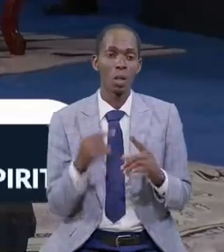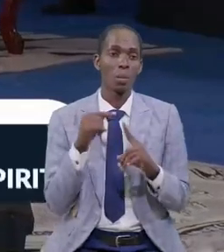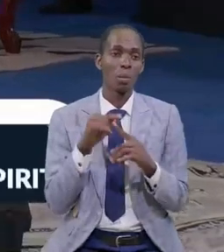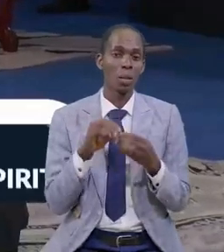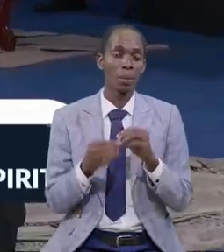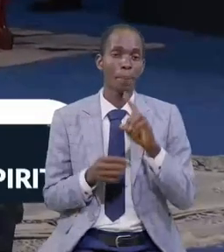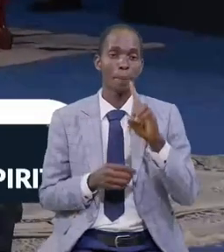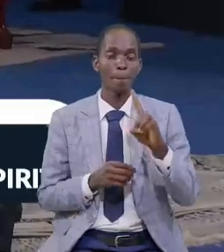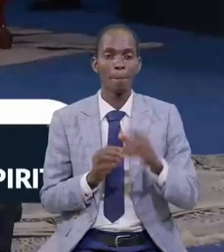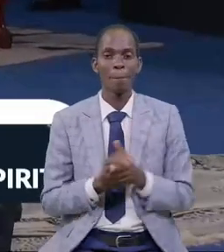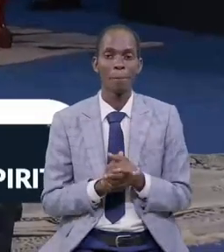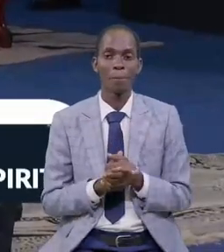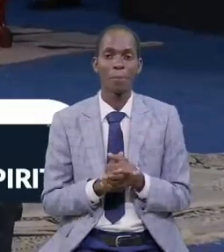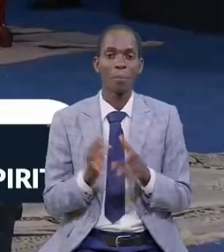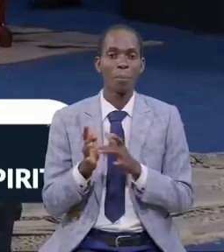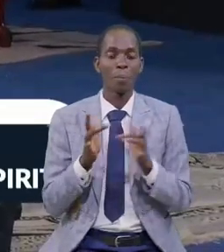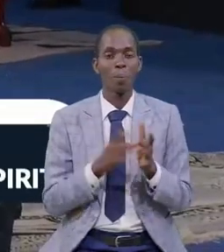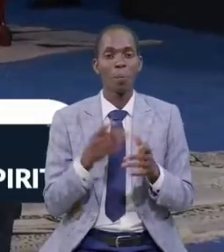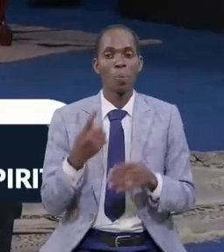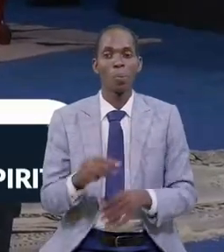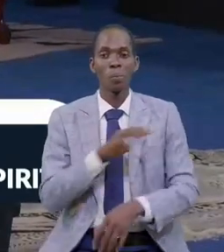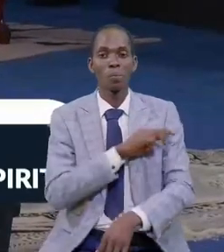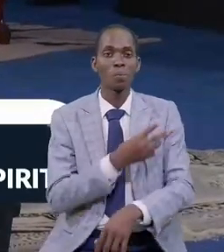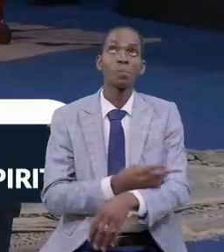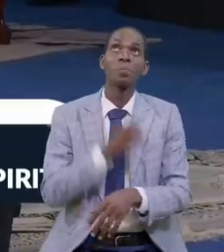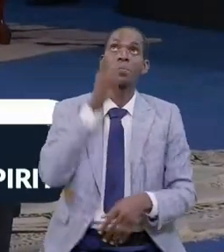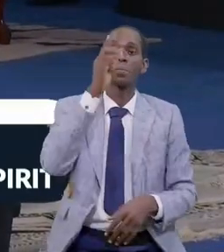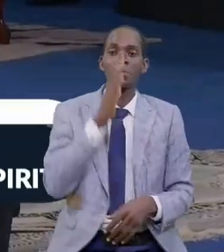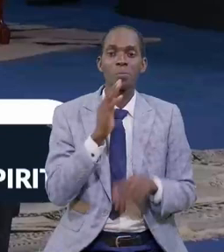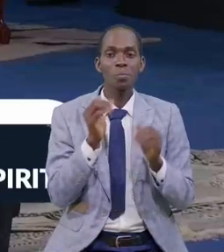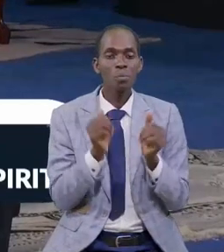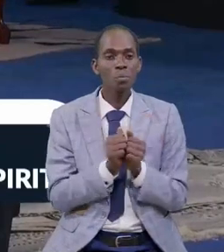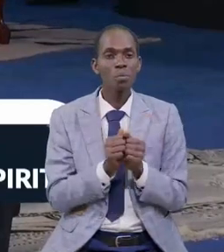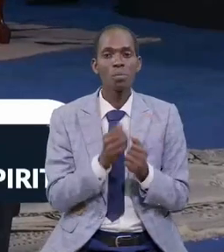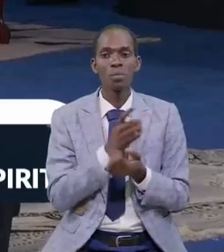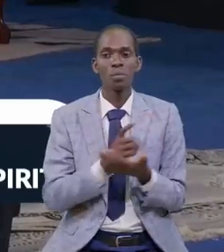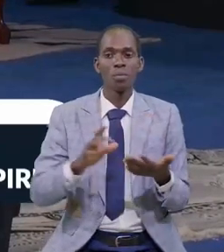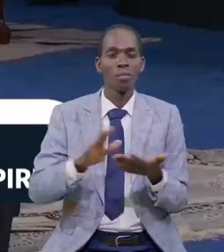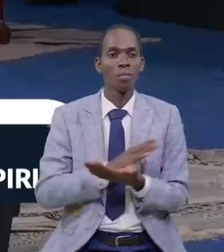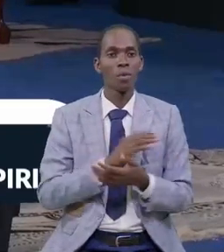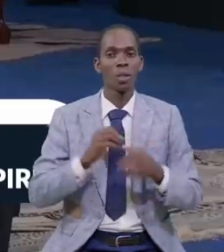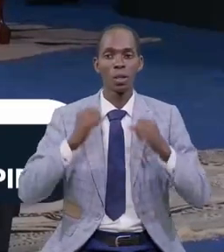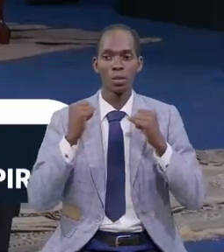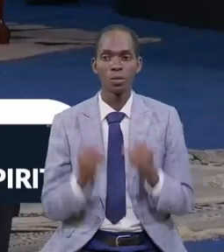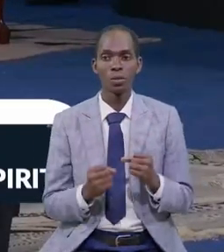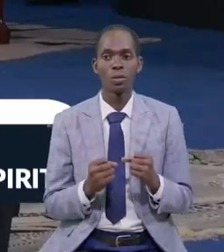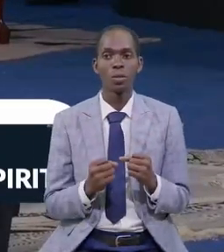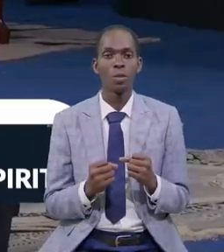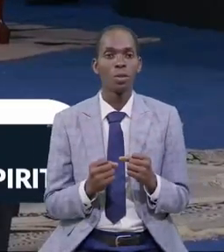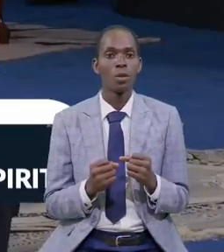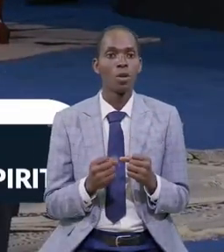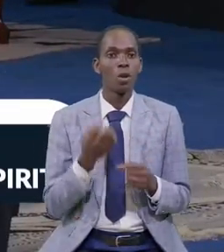4 Jésus le dieu puissant avec la